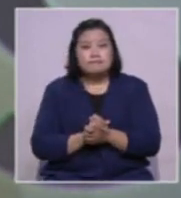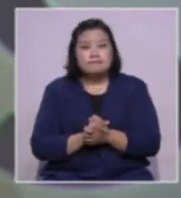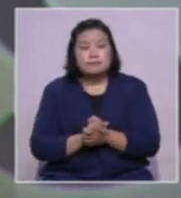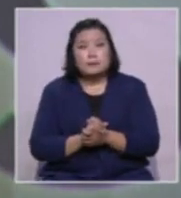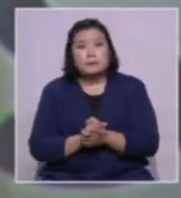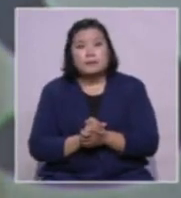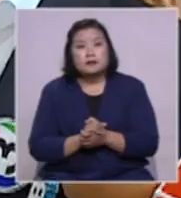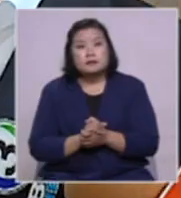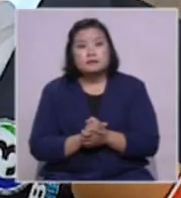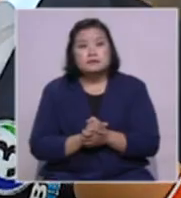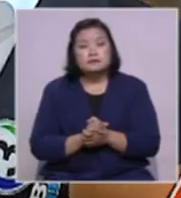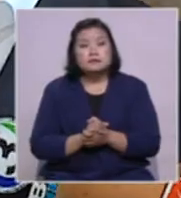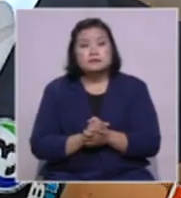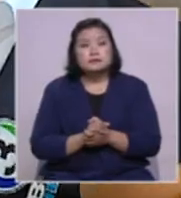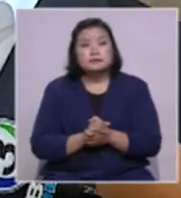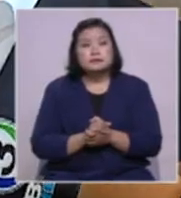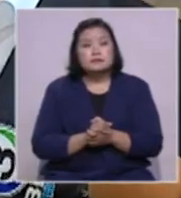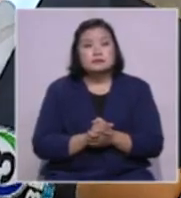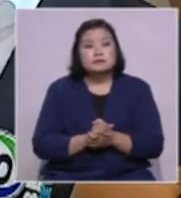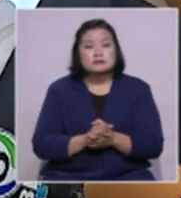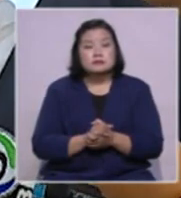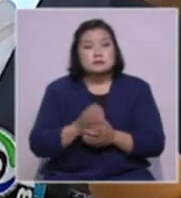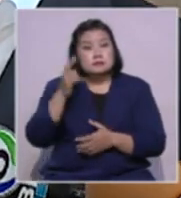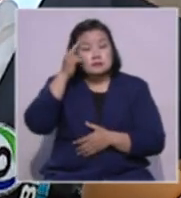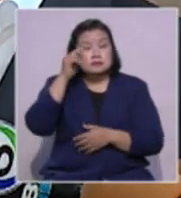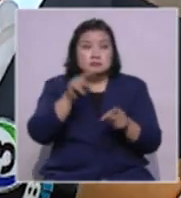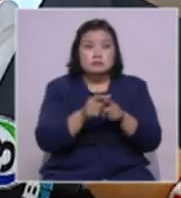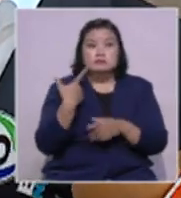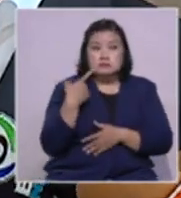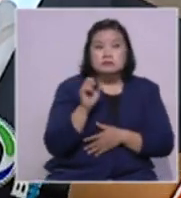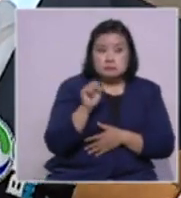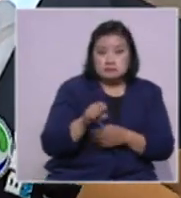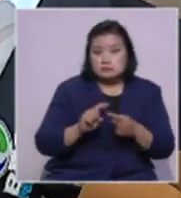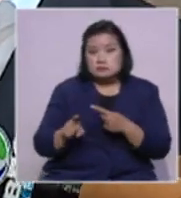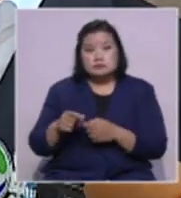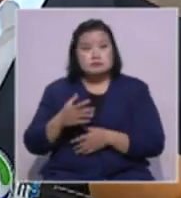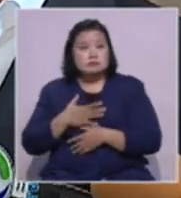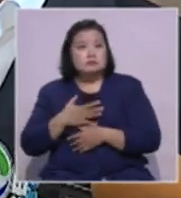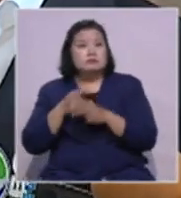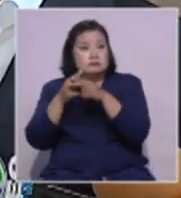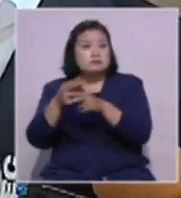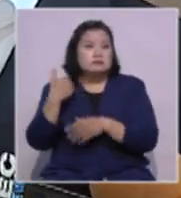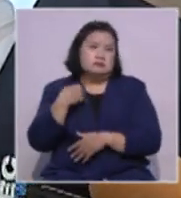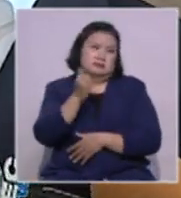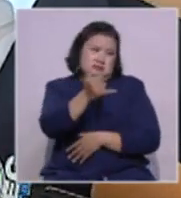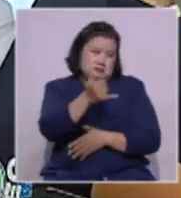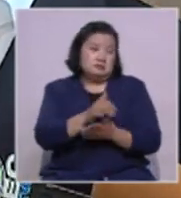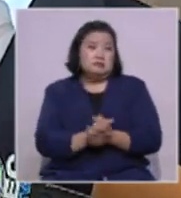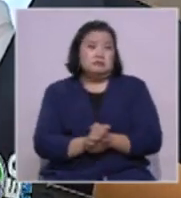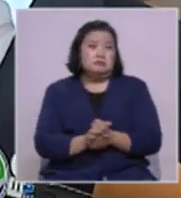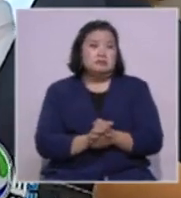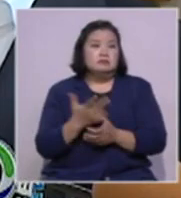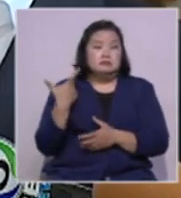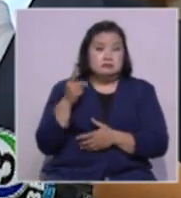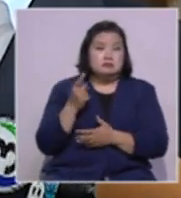บบคือจะมองมุมนึงมันก็เป็นผลประโยชน์ทับซ้อนได้มองอีกมุมนึงมันก็เป็นเรื่องส่วนตัวของเขาแม่อาจารย ์คือหลายคนมองเป็นผลประโยชน์ทับซ้อนแต่ผ